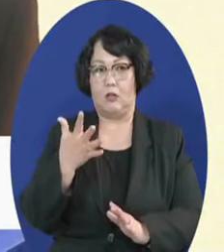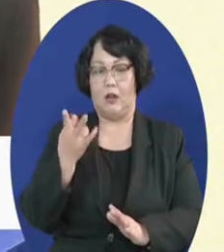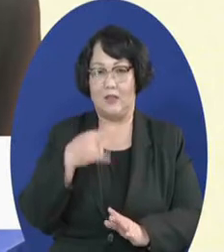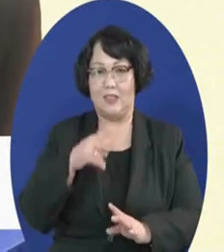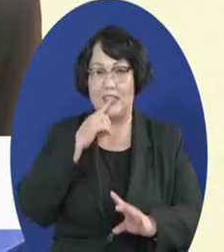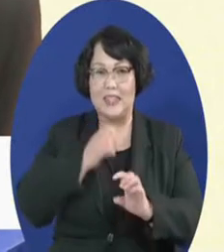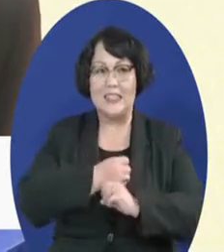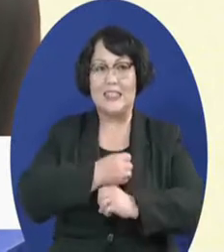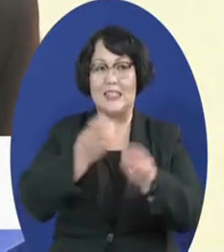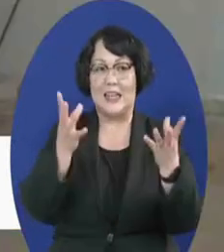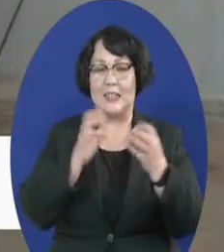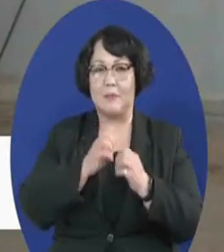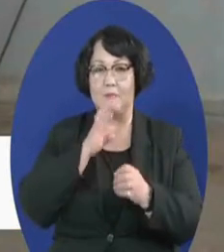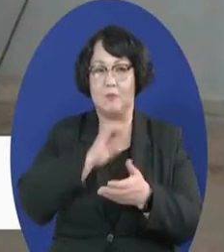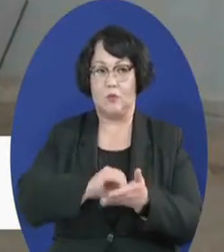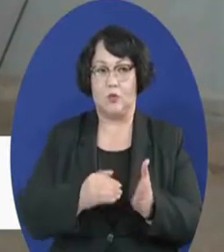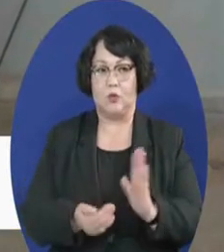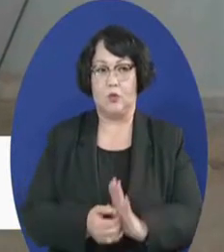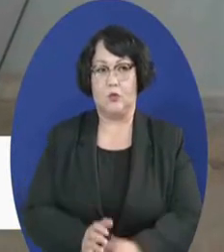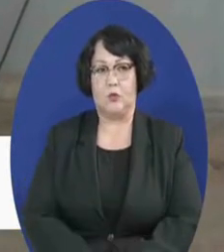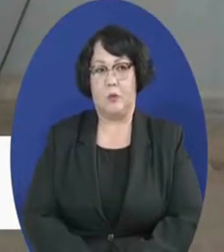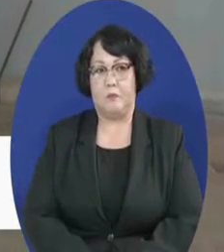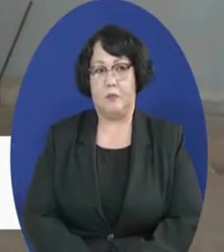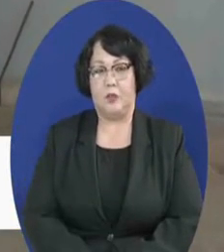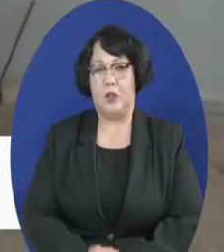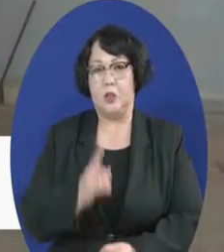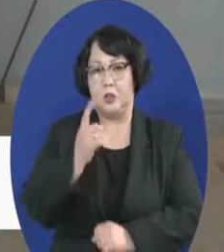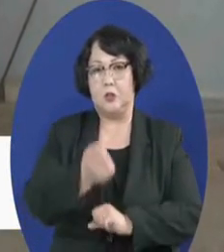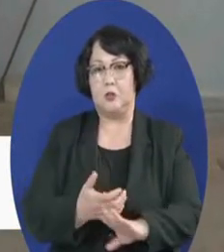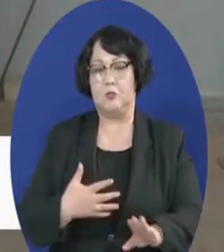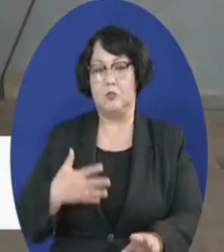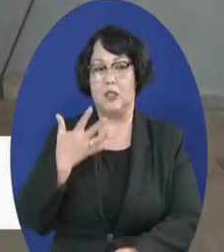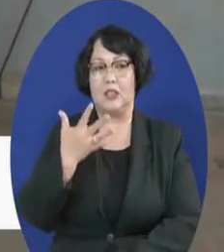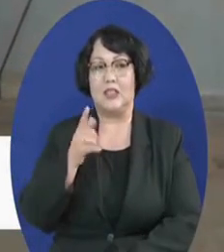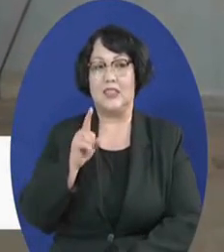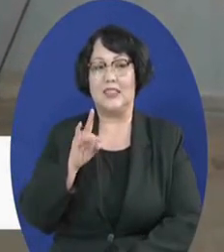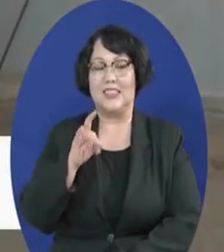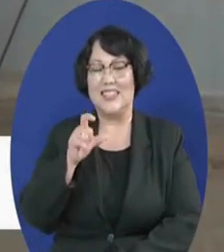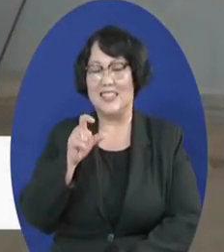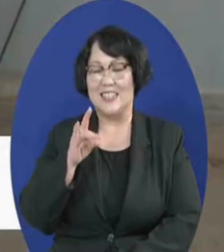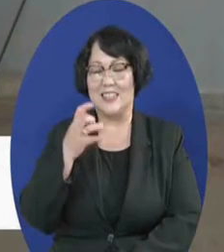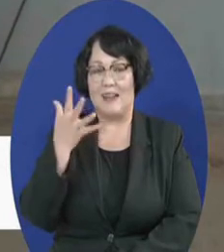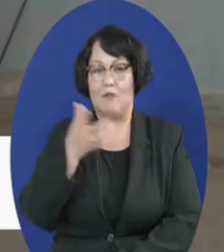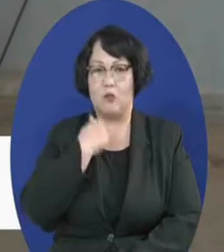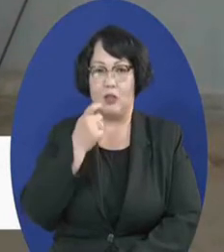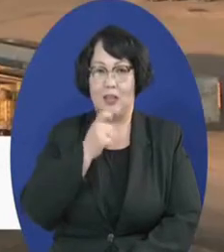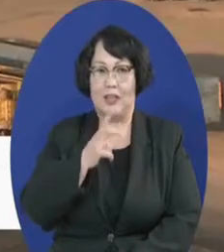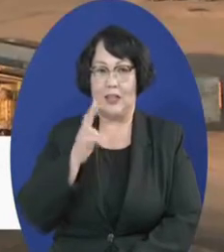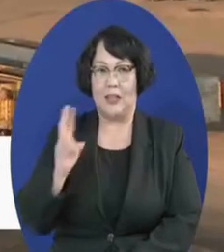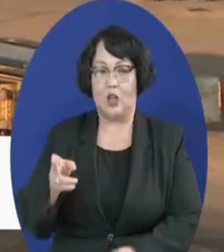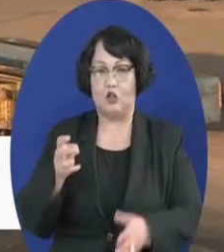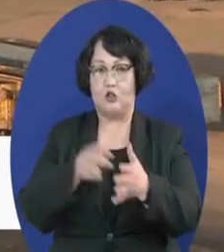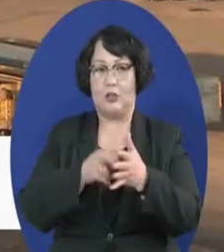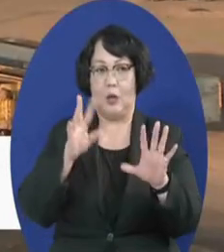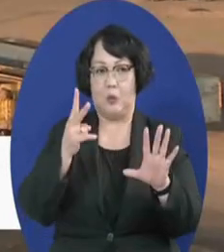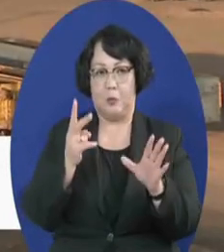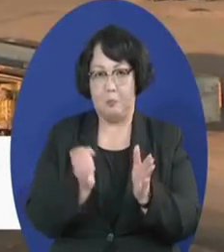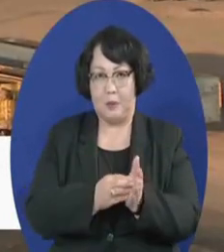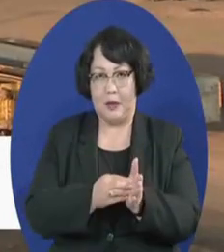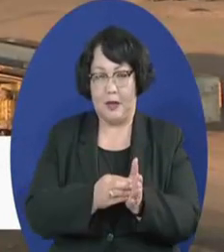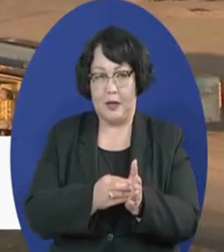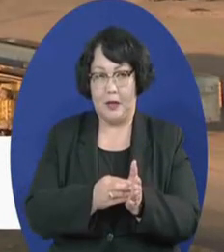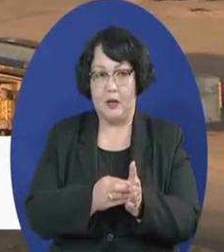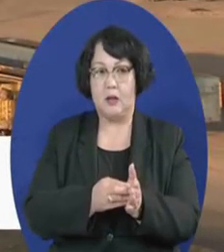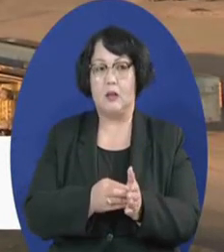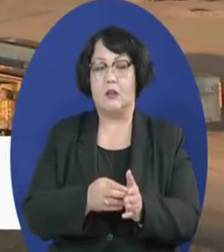25-нд зарлана гэсэн юм төлөвлөгөөтэй байгаа. За өнгөрсөн онд Эрдэнэс таван толгой компани хувьцааны ногдол 12,000 төгрөгийг нэг ч хувьцаа